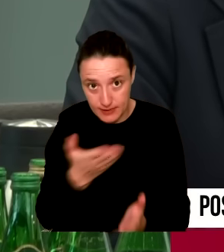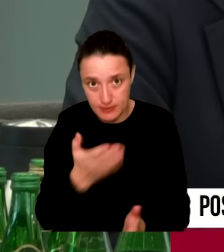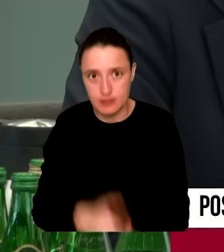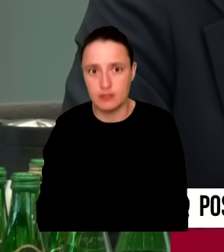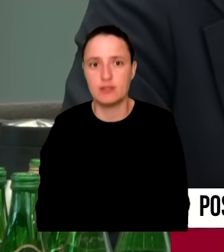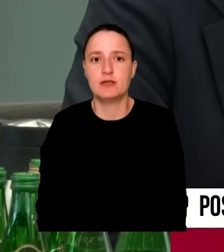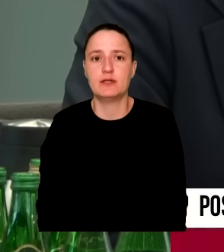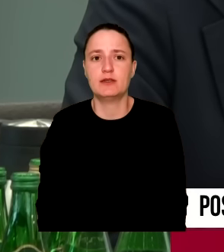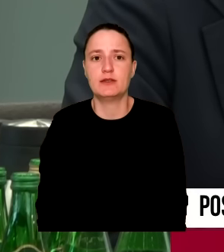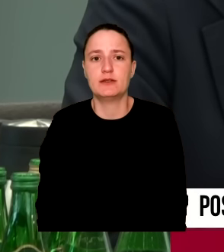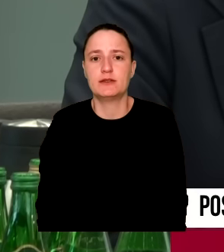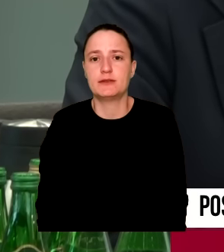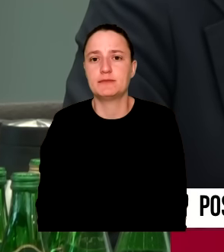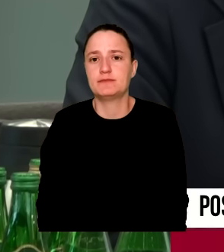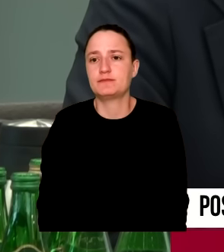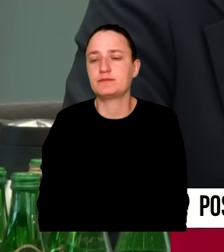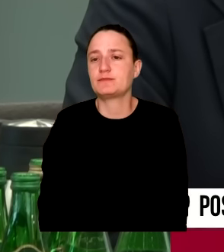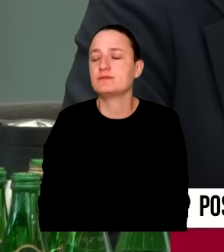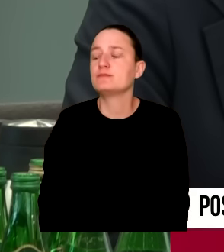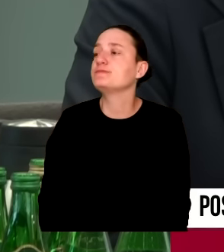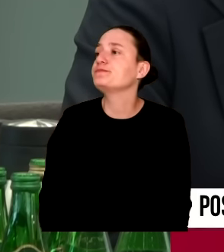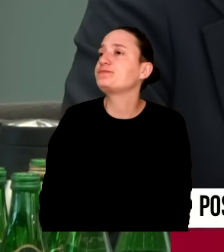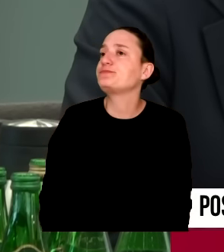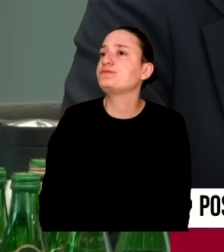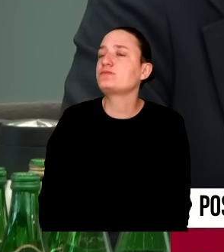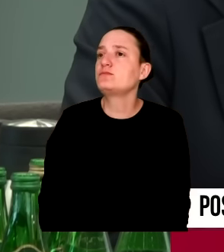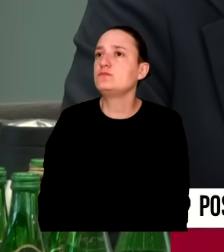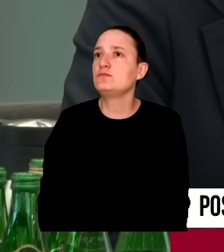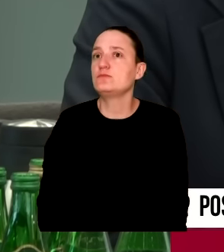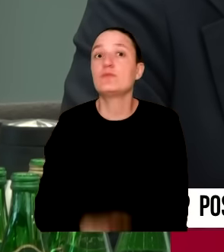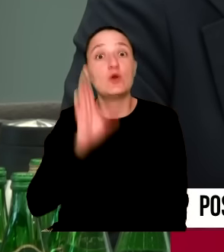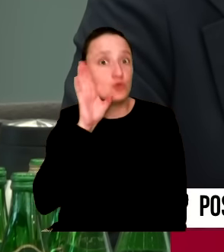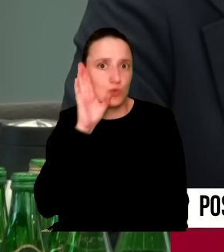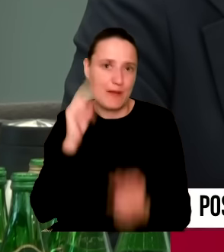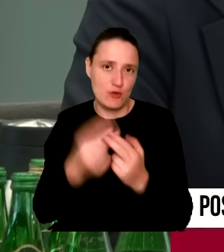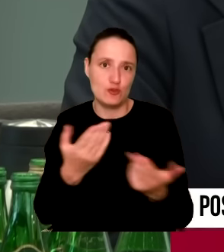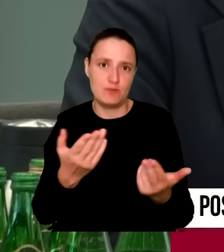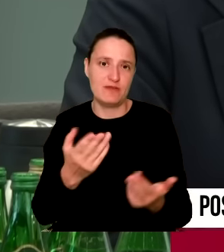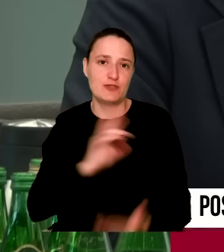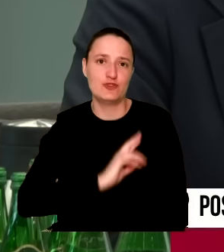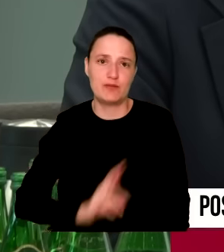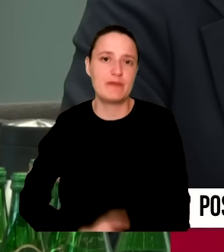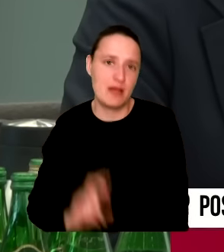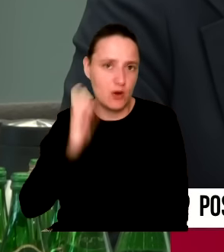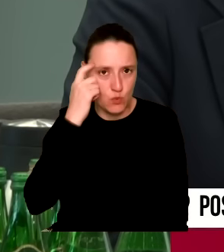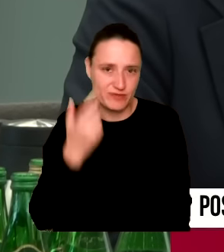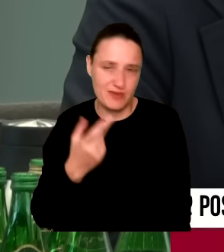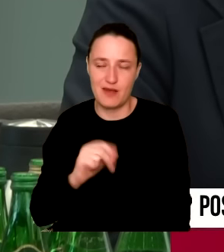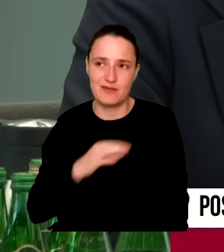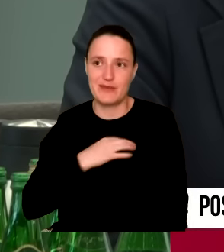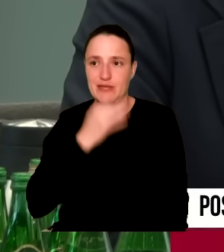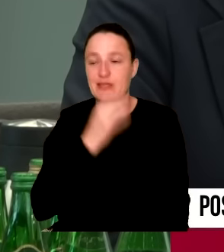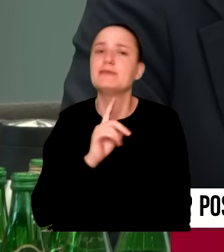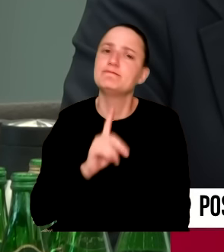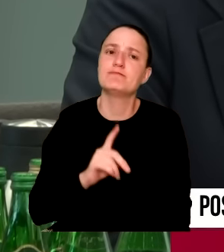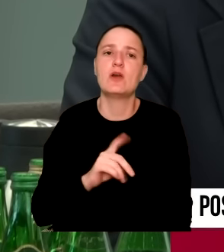nadzieję że także pana premiera ale a szczególnie słuchamy odpowiedzi na pytania W jakim grem w